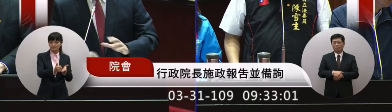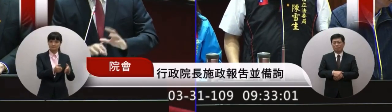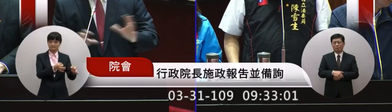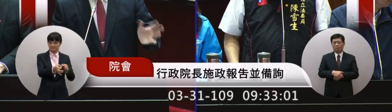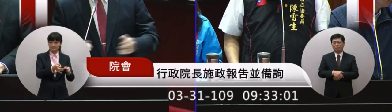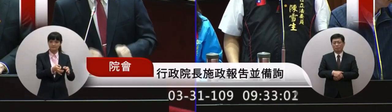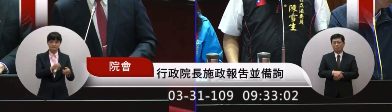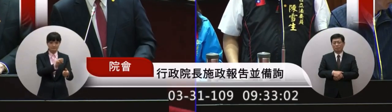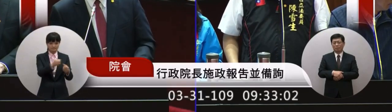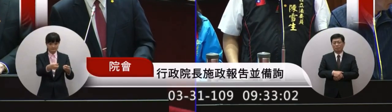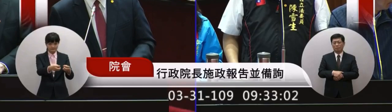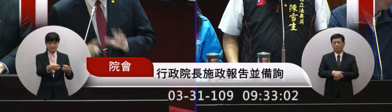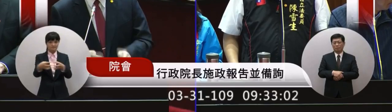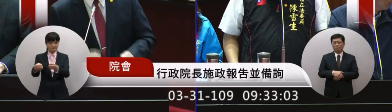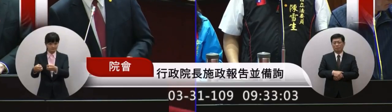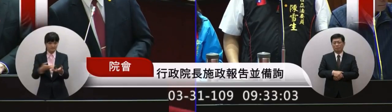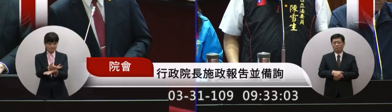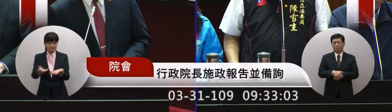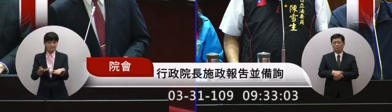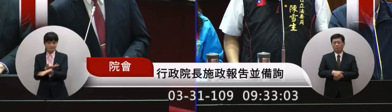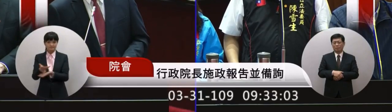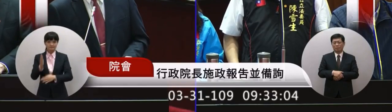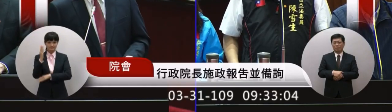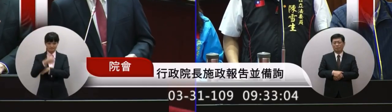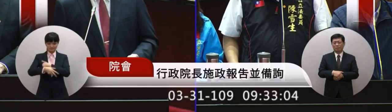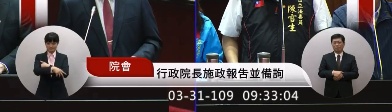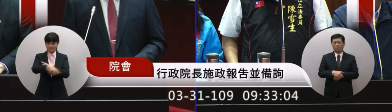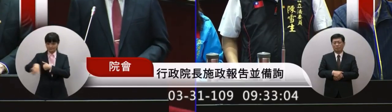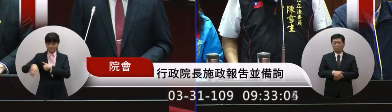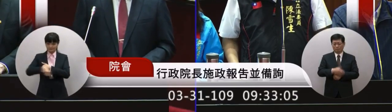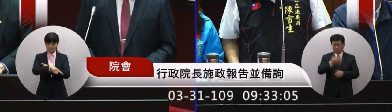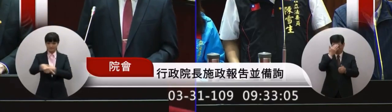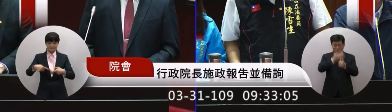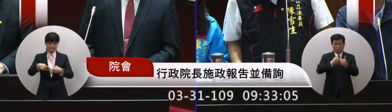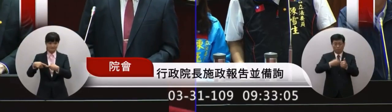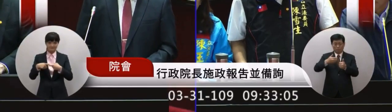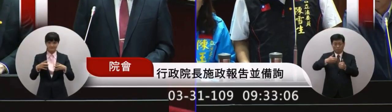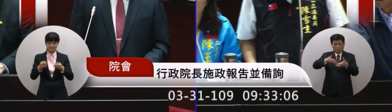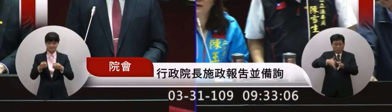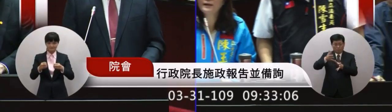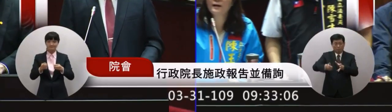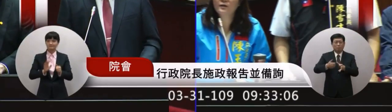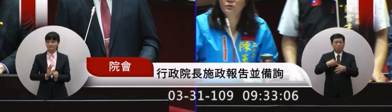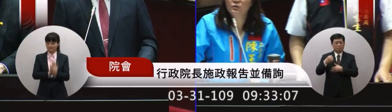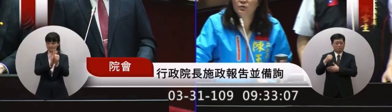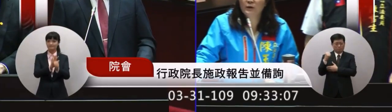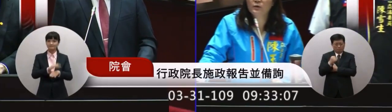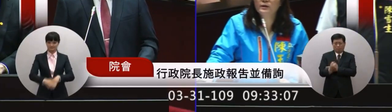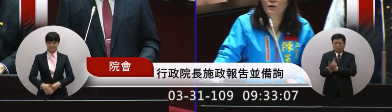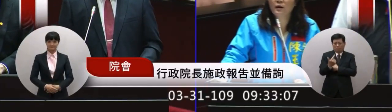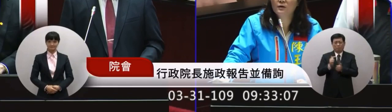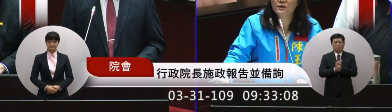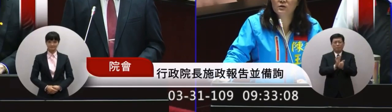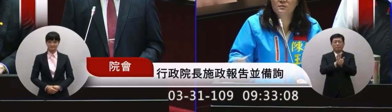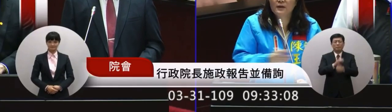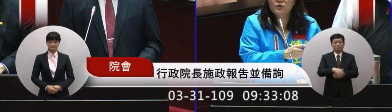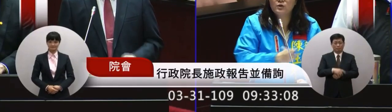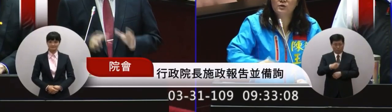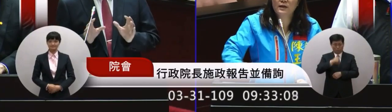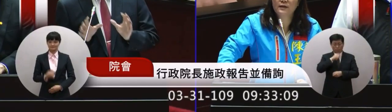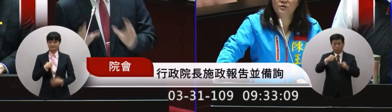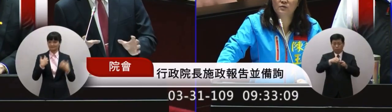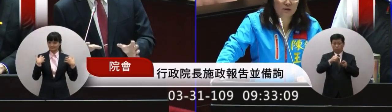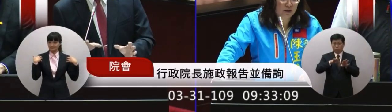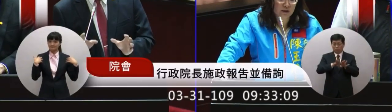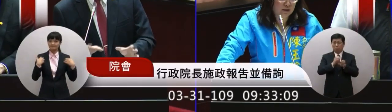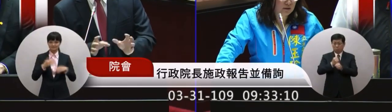我来跟各部会来合作来推动，好不好？ 好，请经济，请部长这个加大力度推动哈、哦，这个金马地区